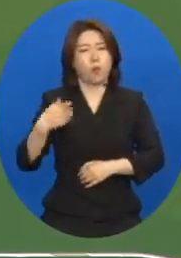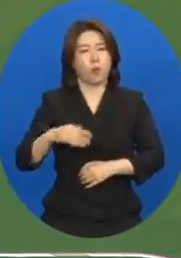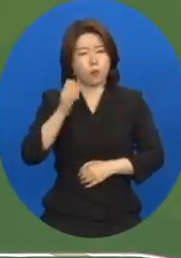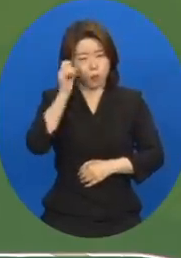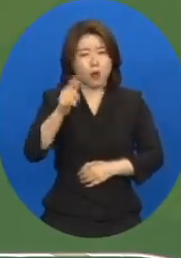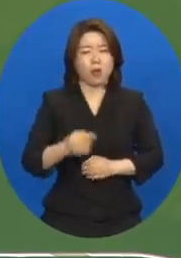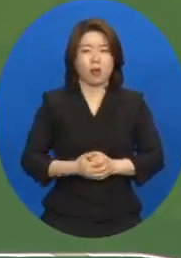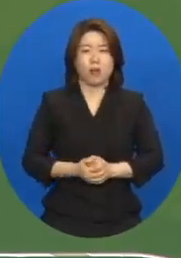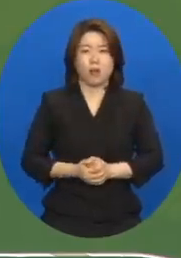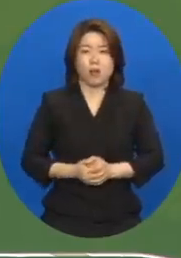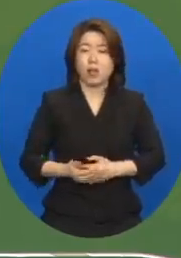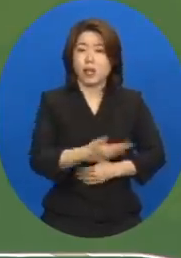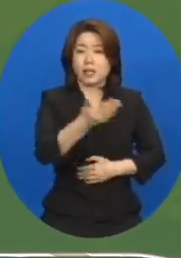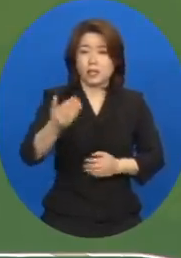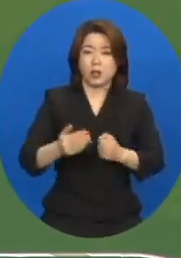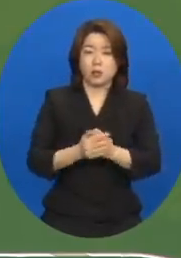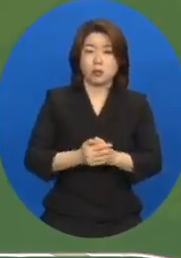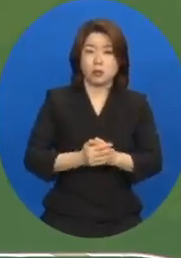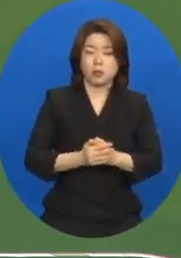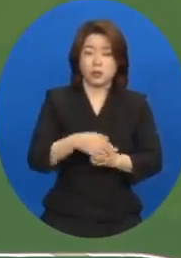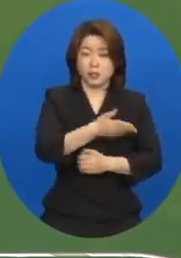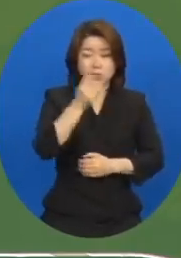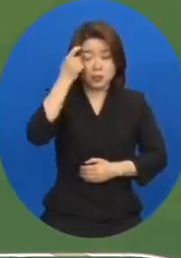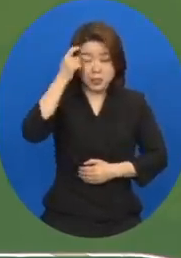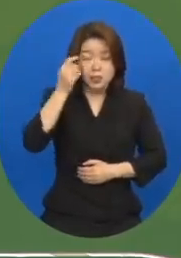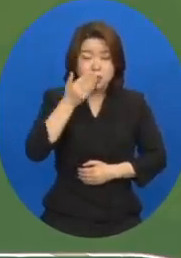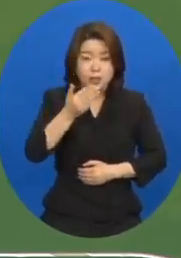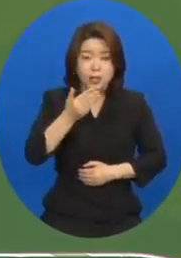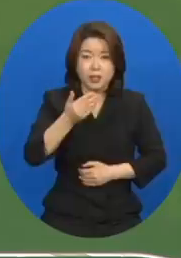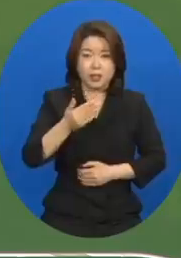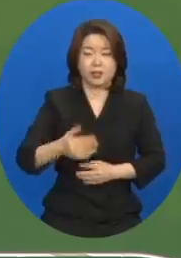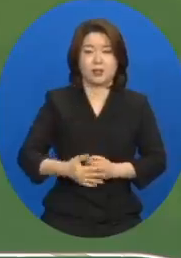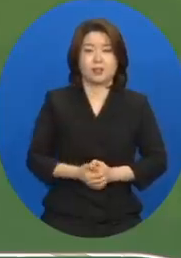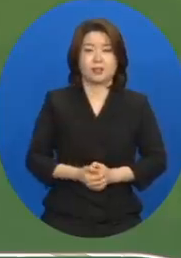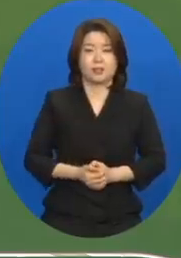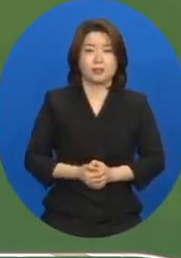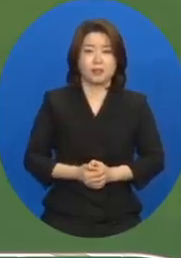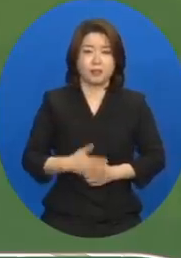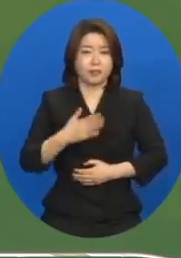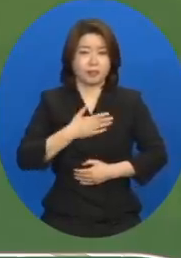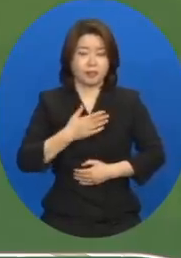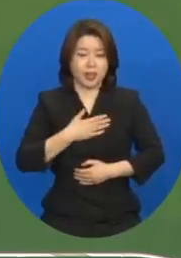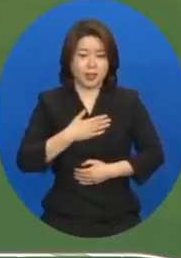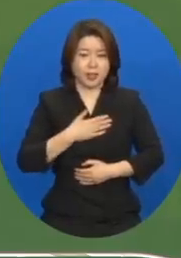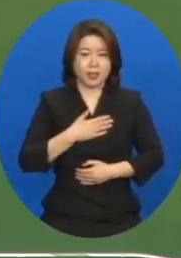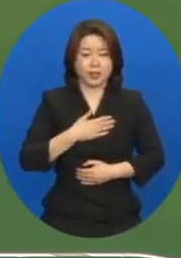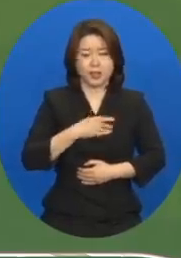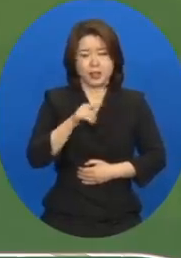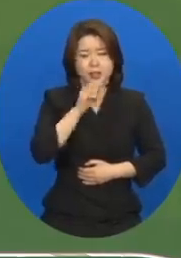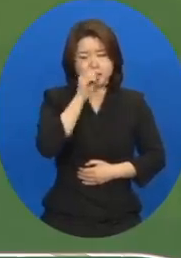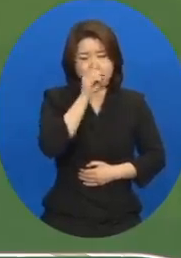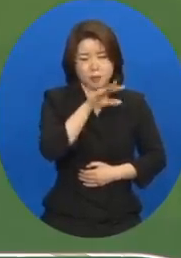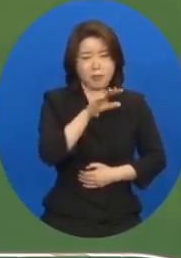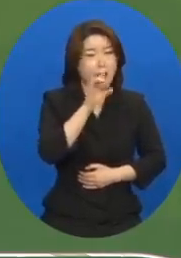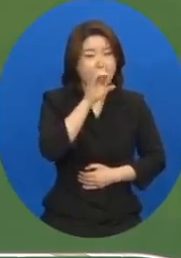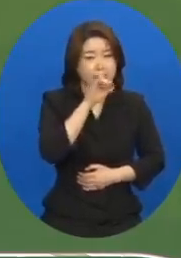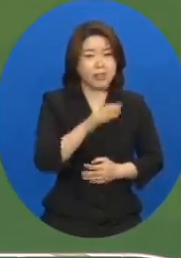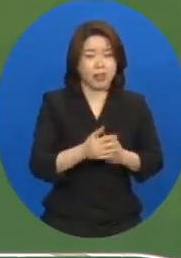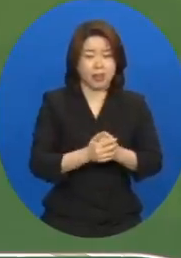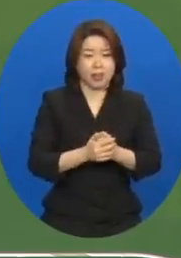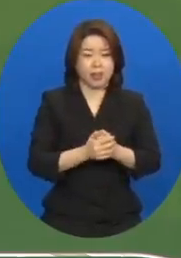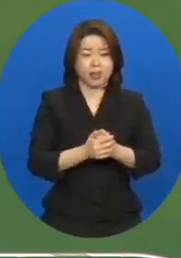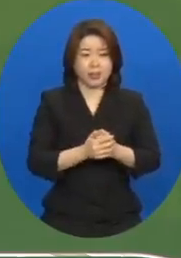여러분도 다 짐작이 가시죠? 네. 내가 이런 말 하면 안 되는데 그